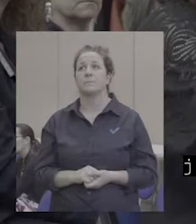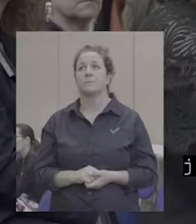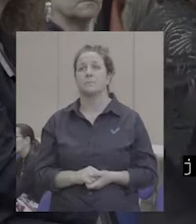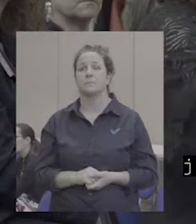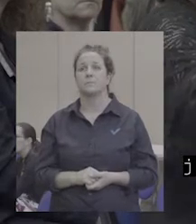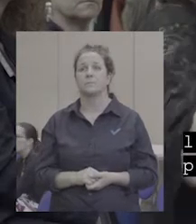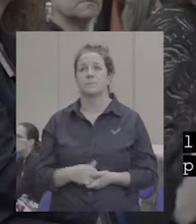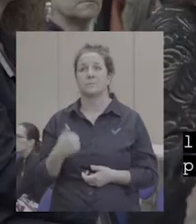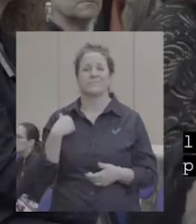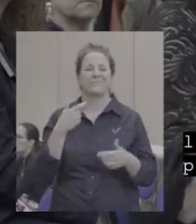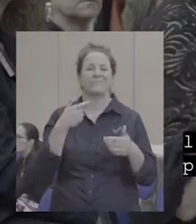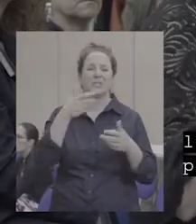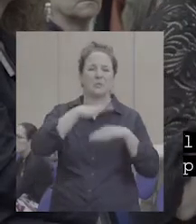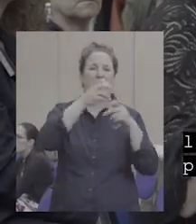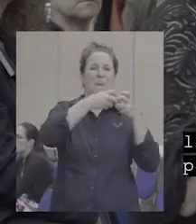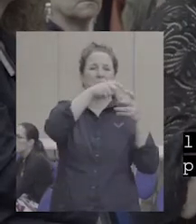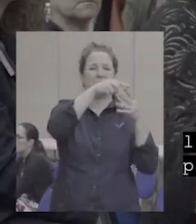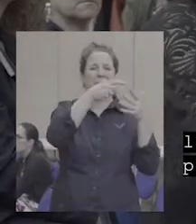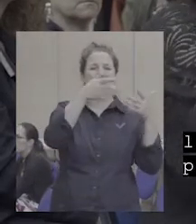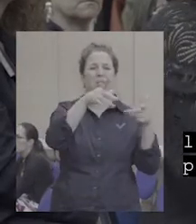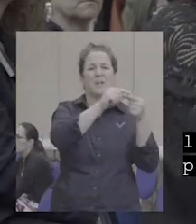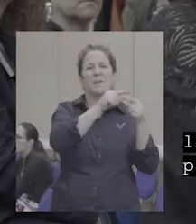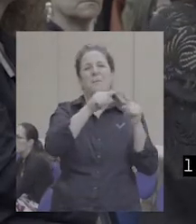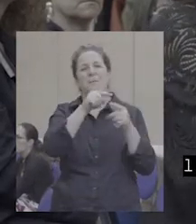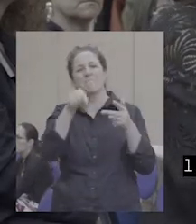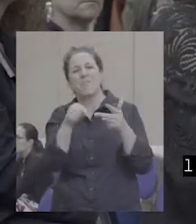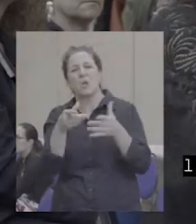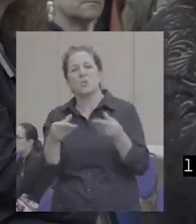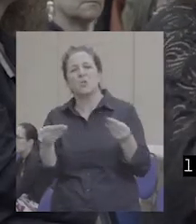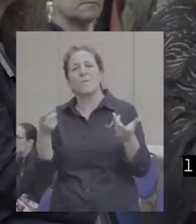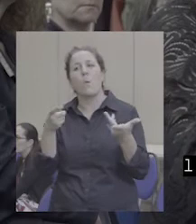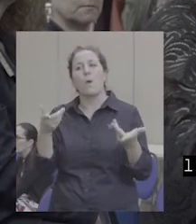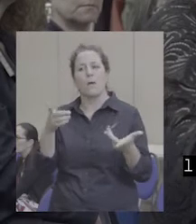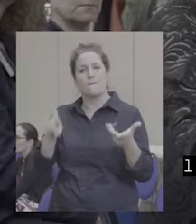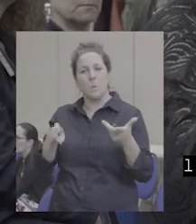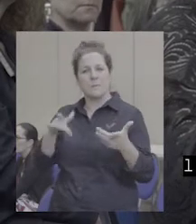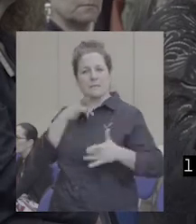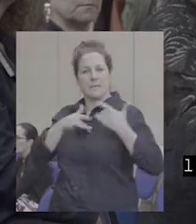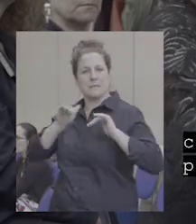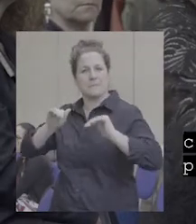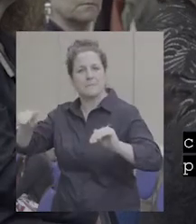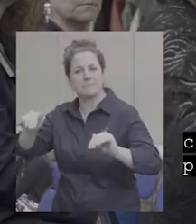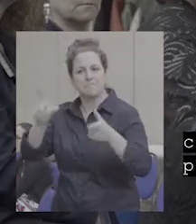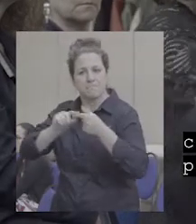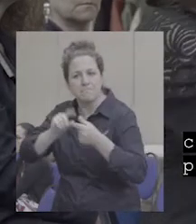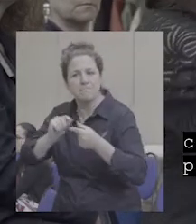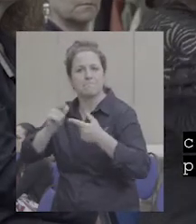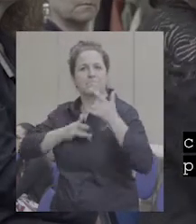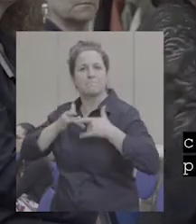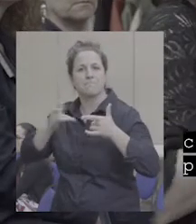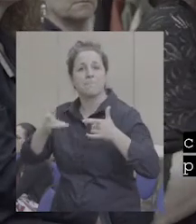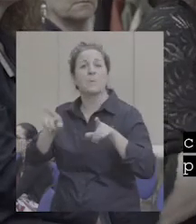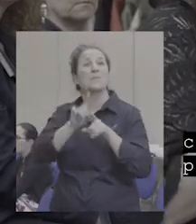j'en ai parlé un petit peu dans les problématiques, mais c'est de poursuivre la sensibilisation. De notre côté, puis